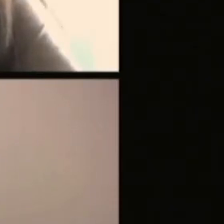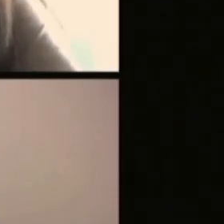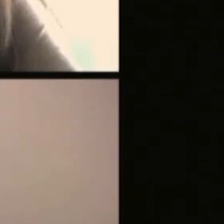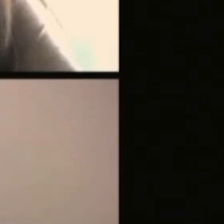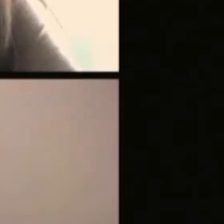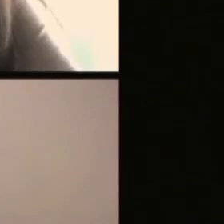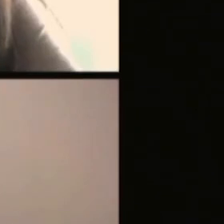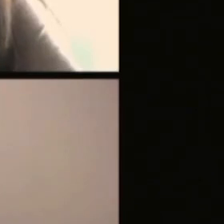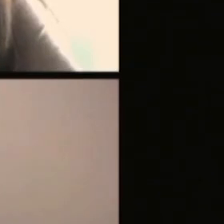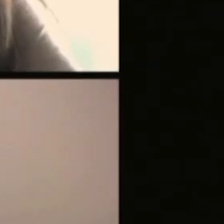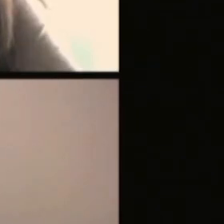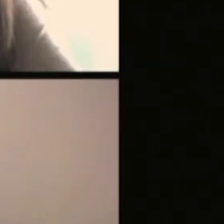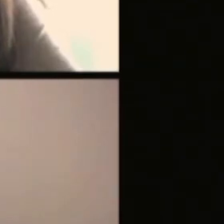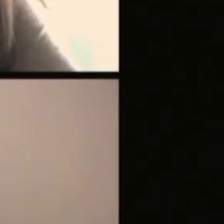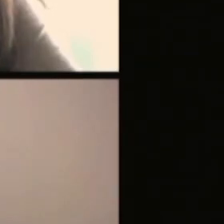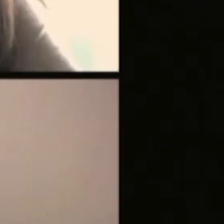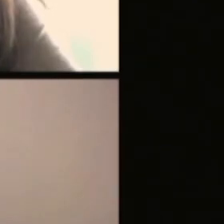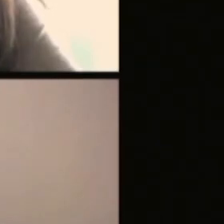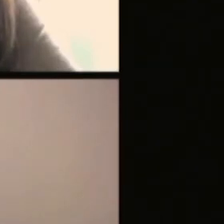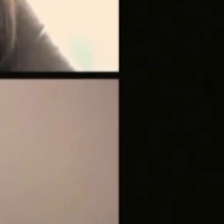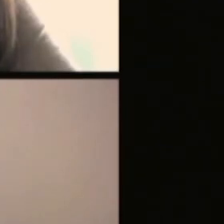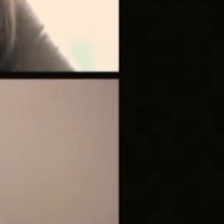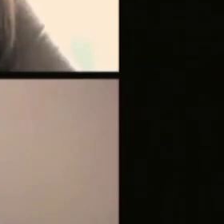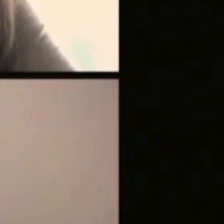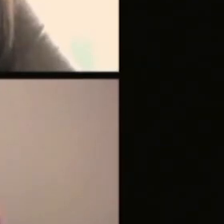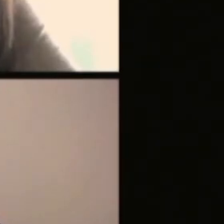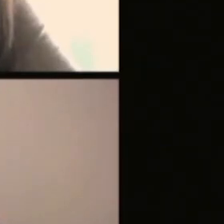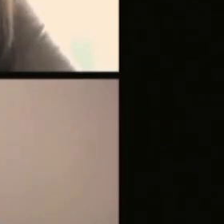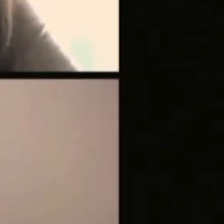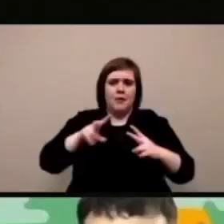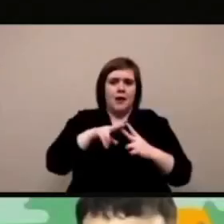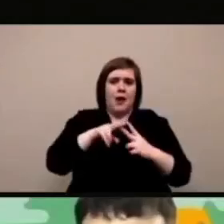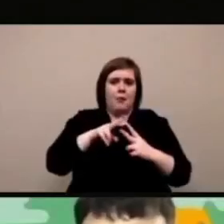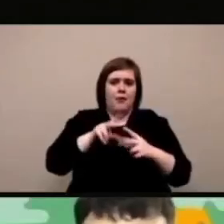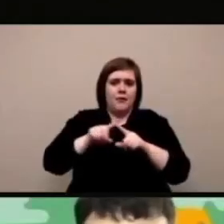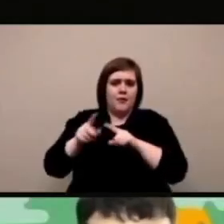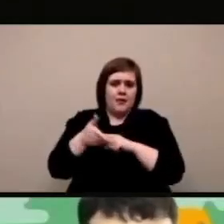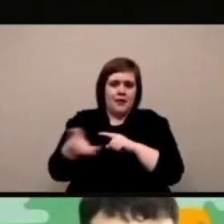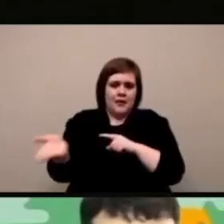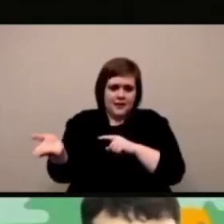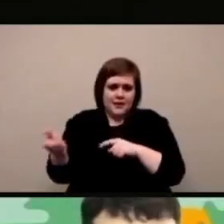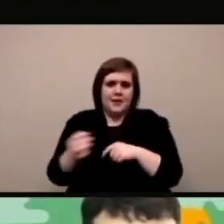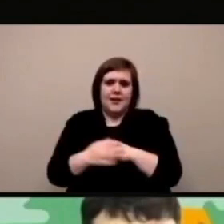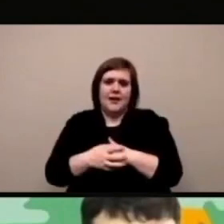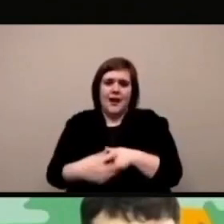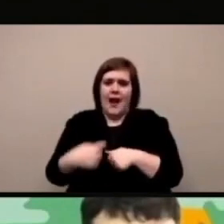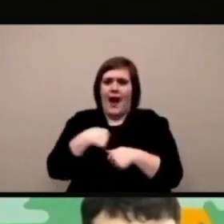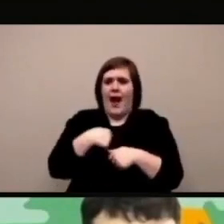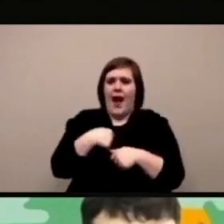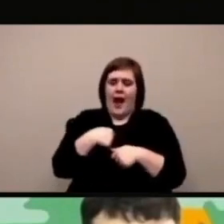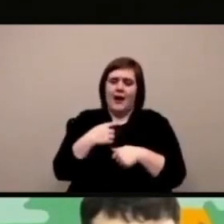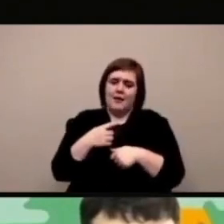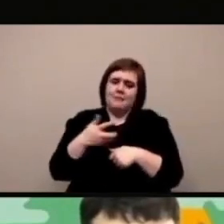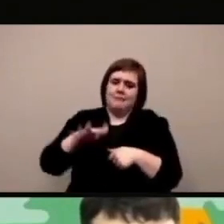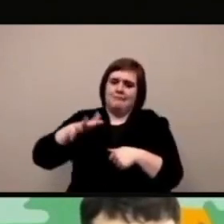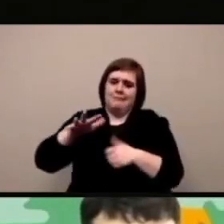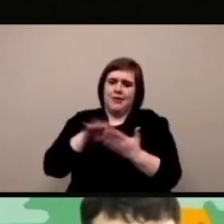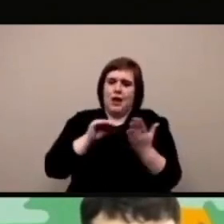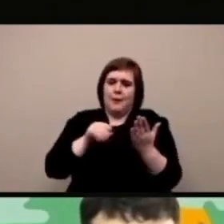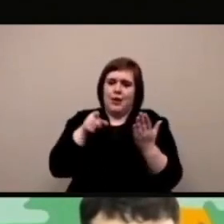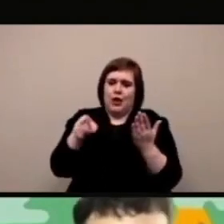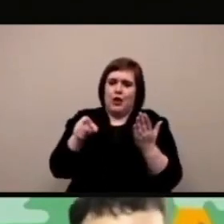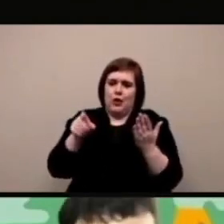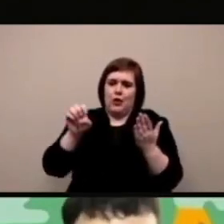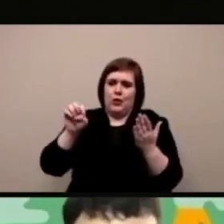puoi condividere o parlare di quello che hai fatto si certo guarda io stavo